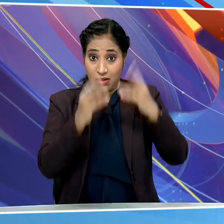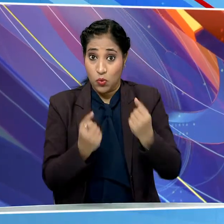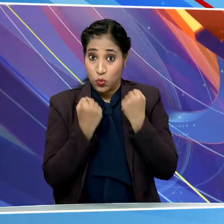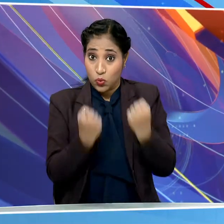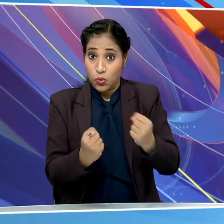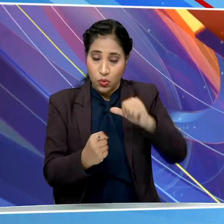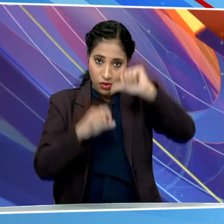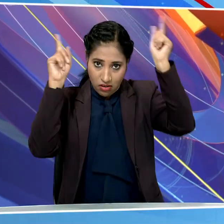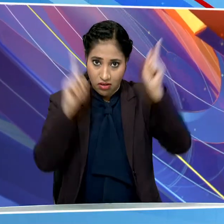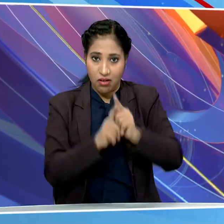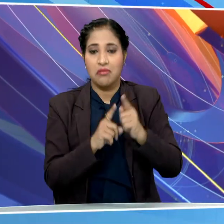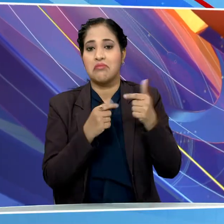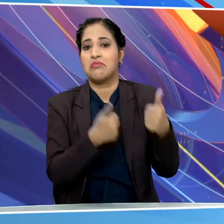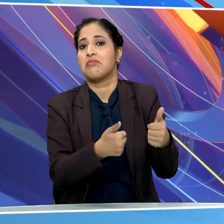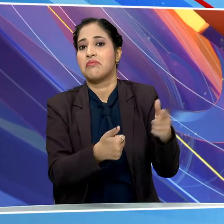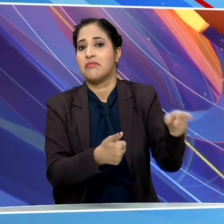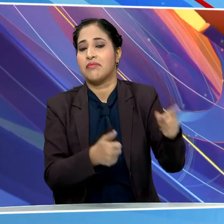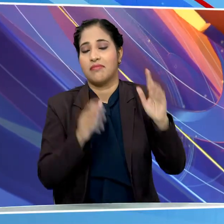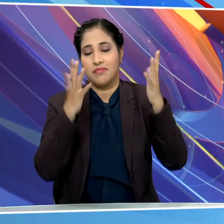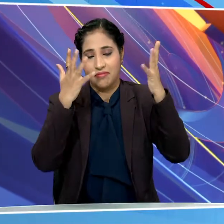है।